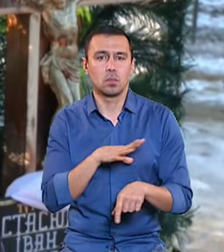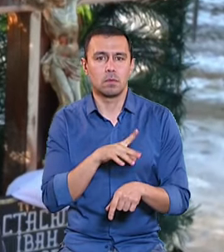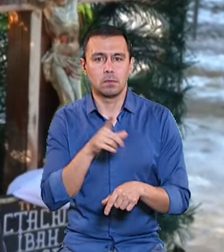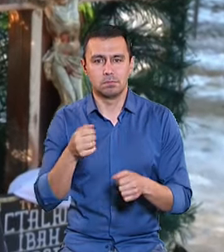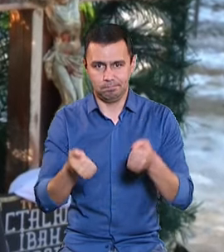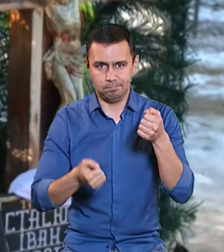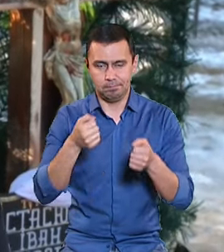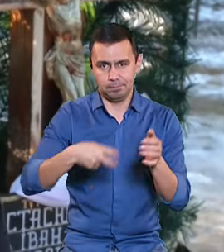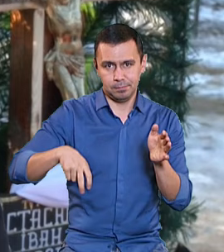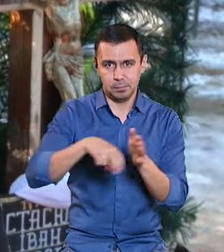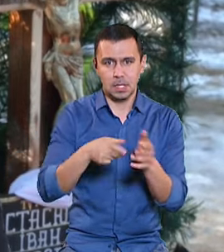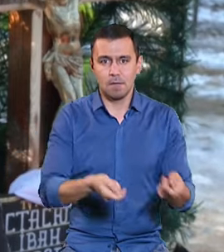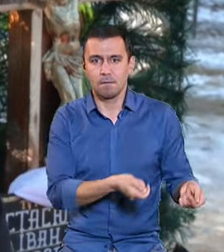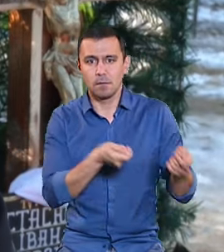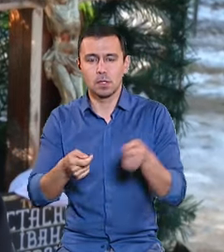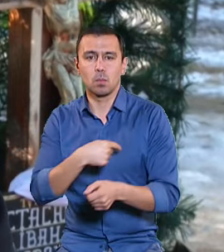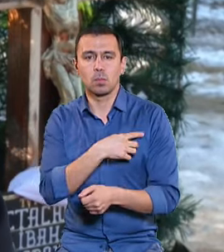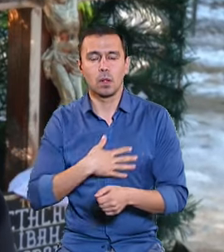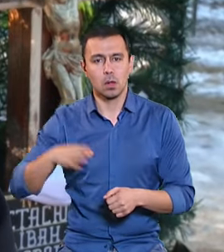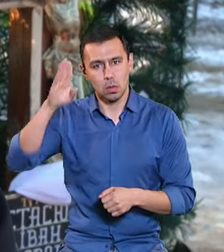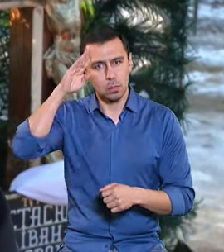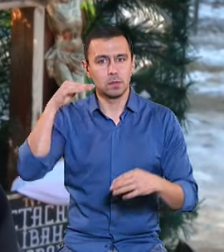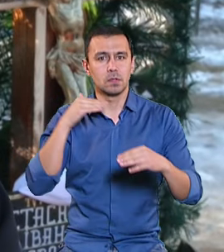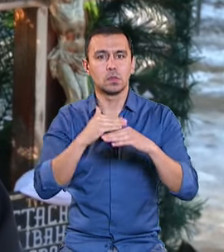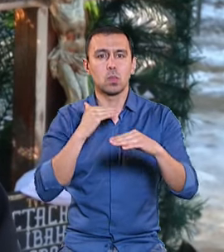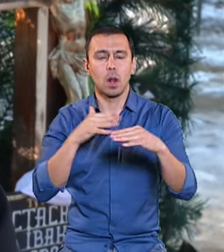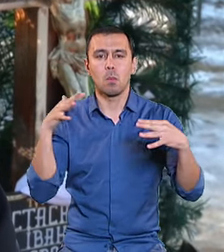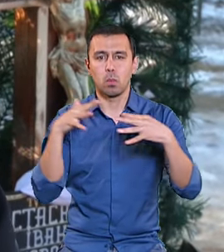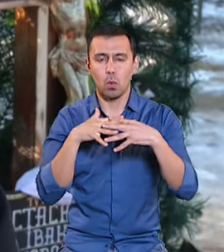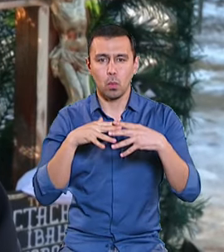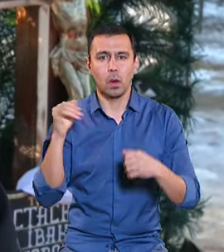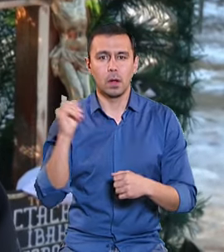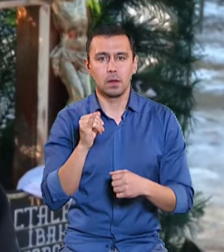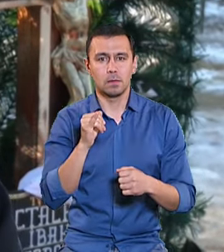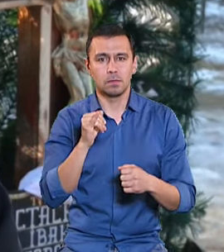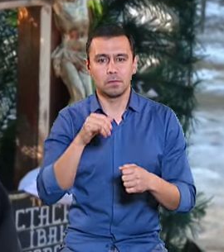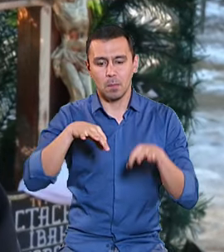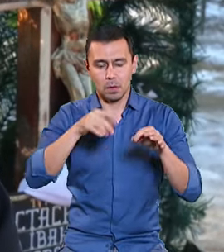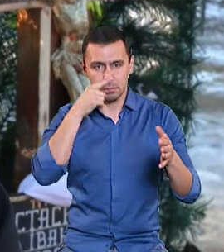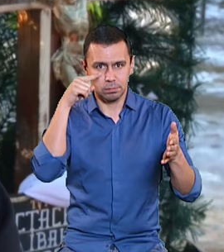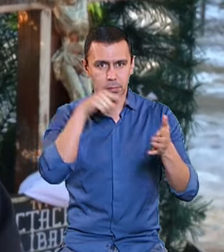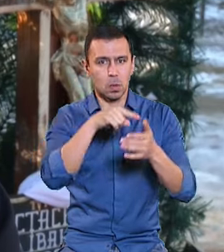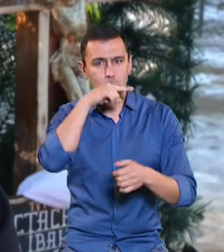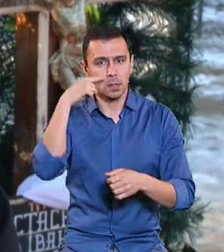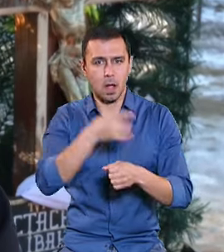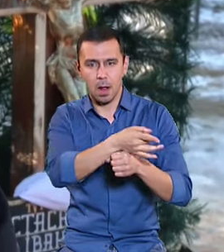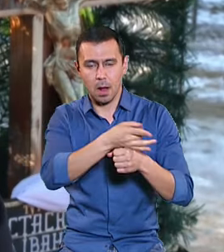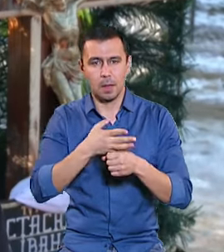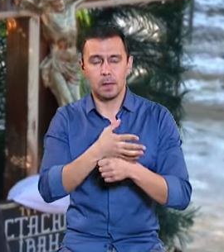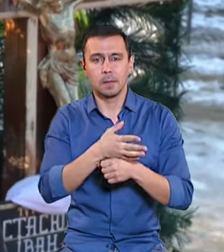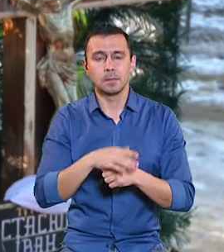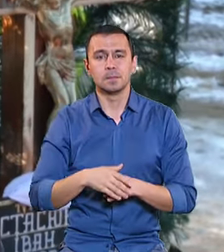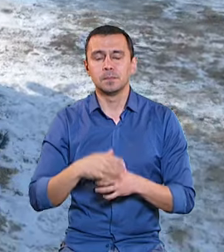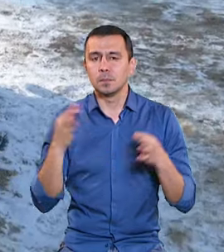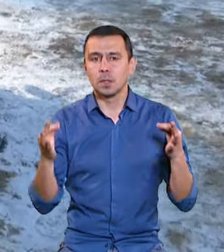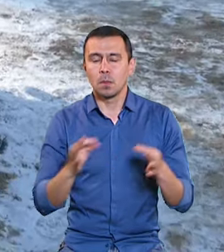кермом. Він вивозив поранених хлопців з поля боя, і в машину прилетіла російська ракета. Марина каже,